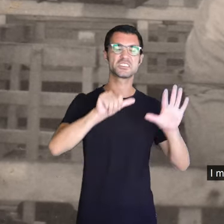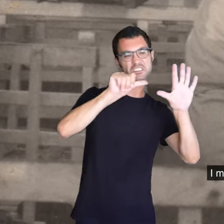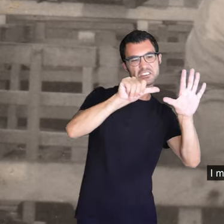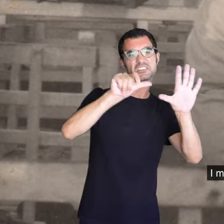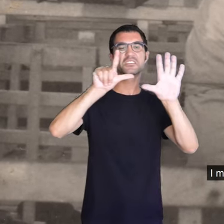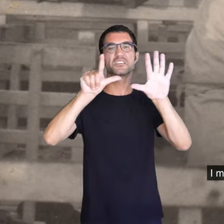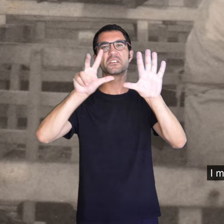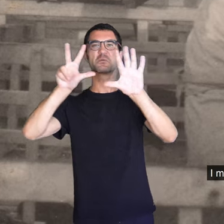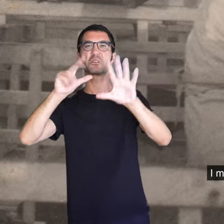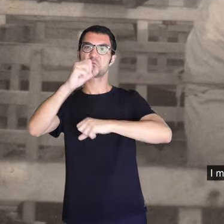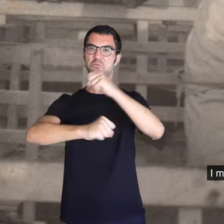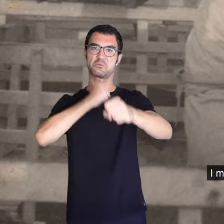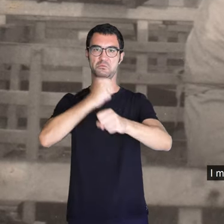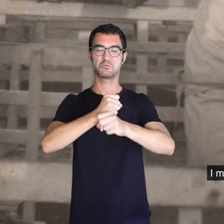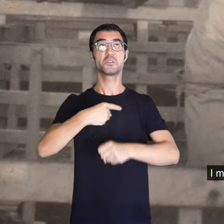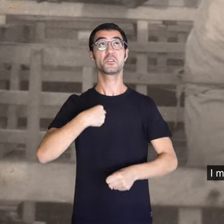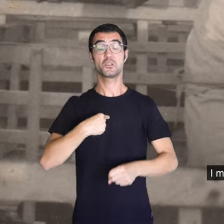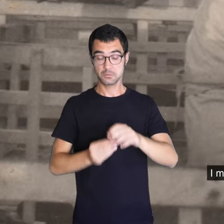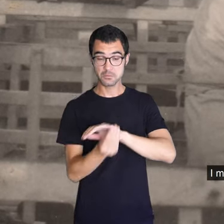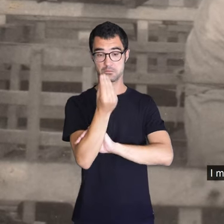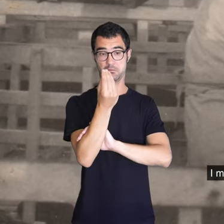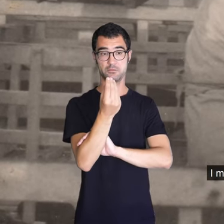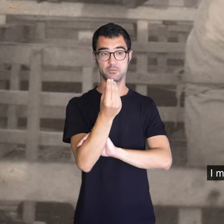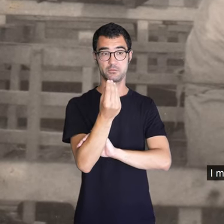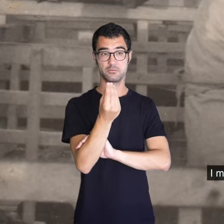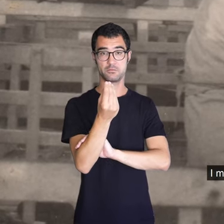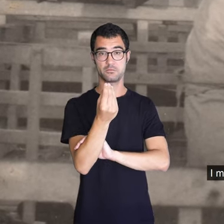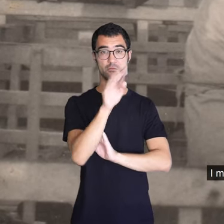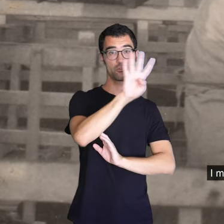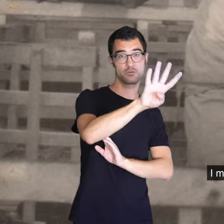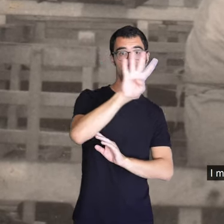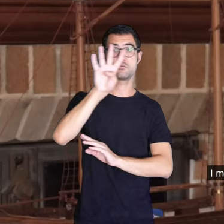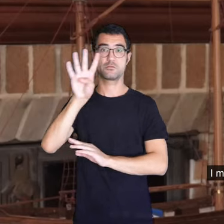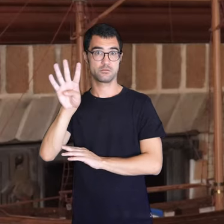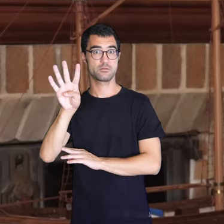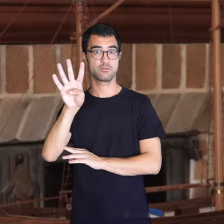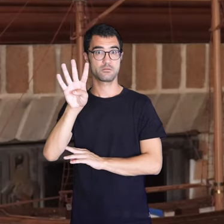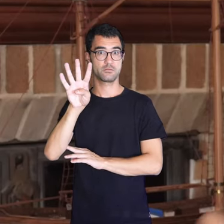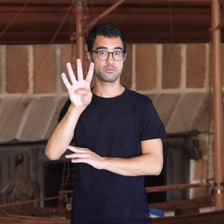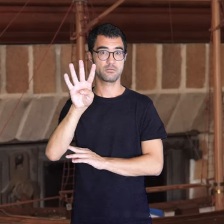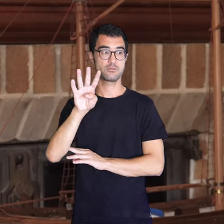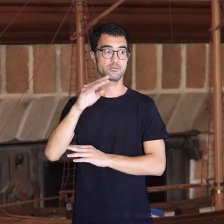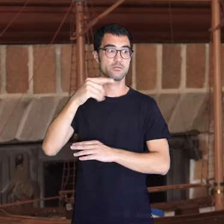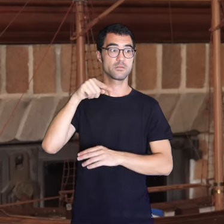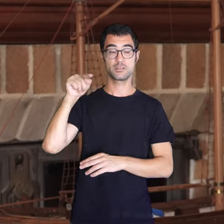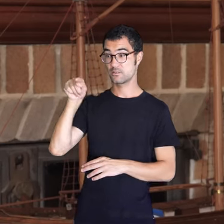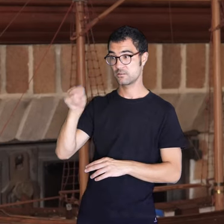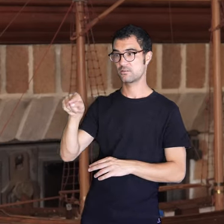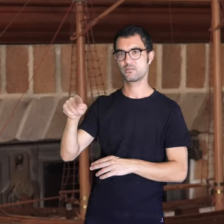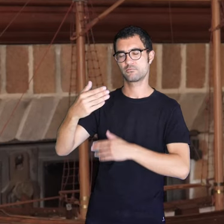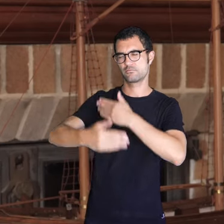6 i 8 anys, perquè jo vaig néixer el 44, però en el final, és a dir, i això era de vegades el